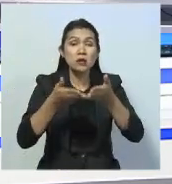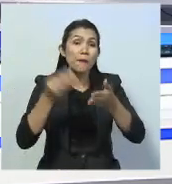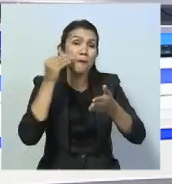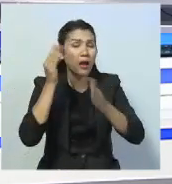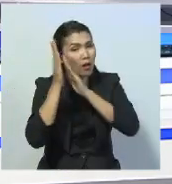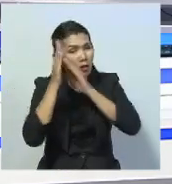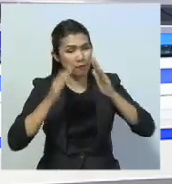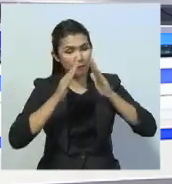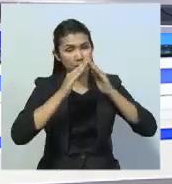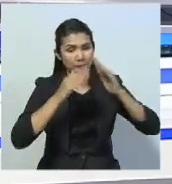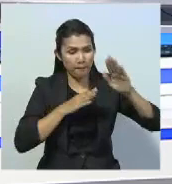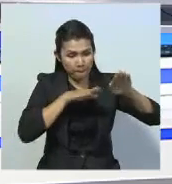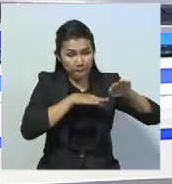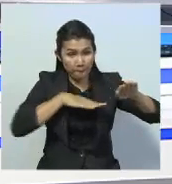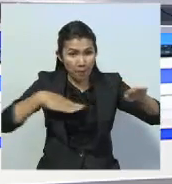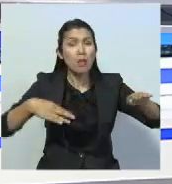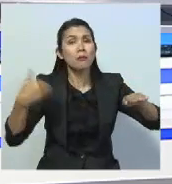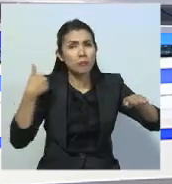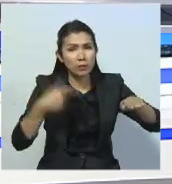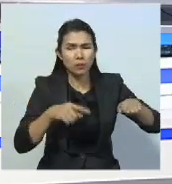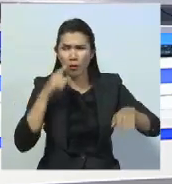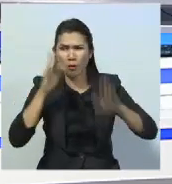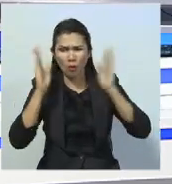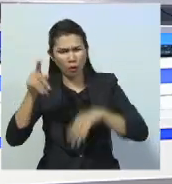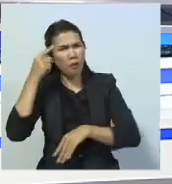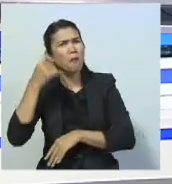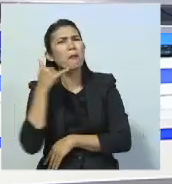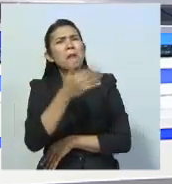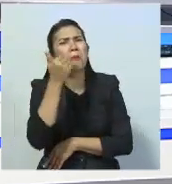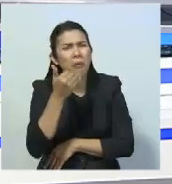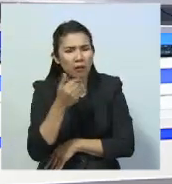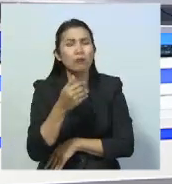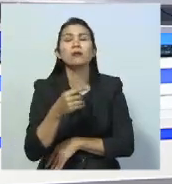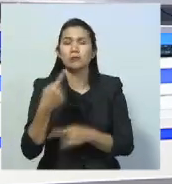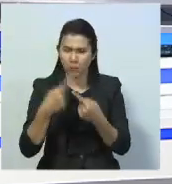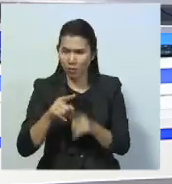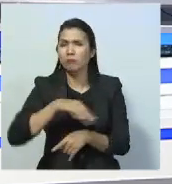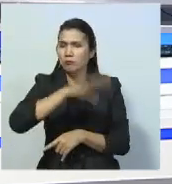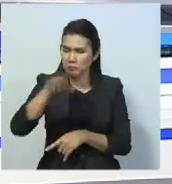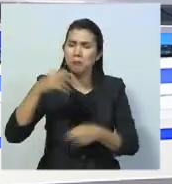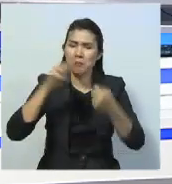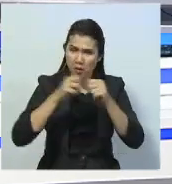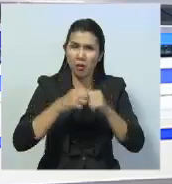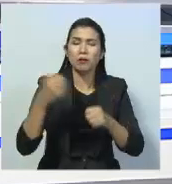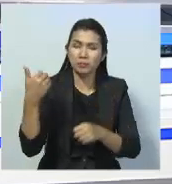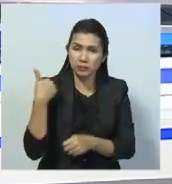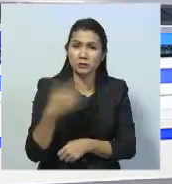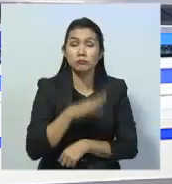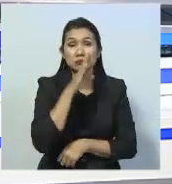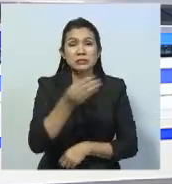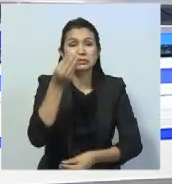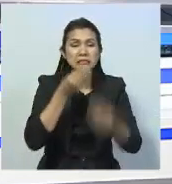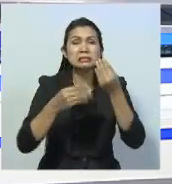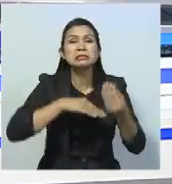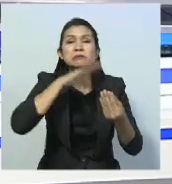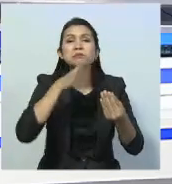ทำไมไปช่วยเหลือพี่น้องประชาชนก็ยังมีบางคนที่ยังขาดโอกาสกันอยู ่ โดยเฉพาะเรื่องของปัญหาปากท้องอ่ะถ้ากินไม่อิ่มมันก็มีปัญหาเน